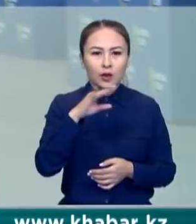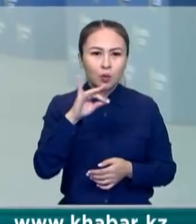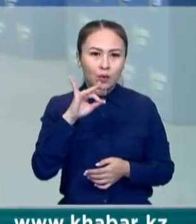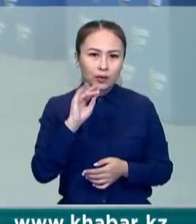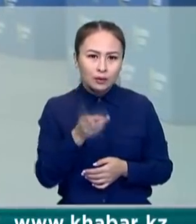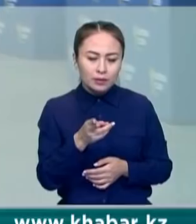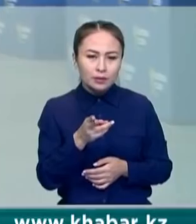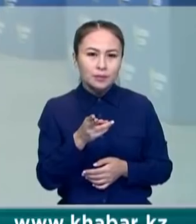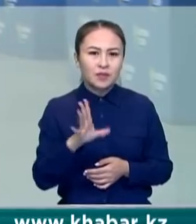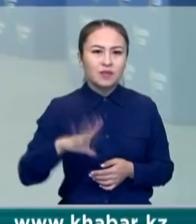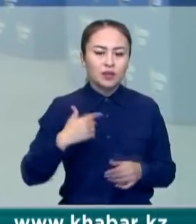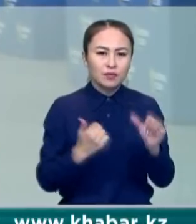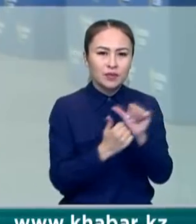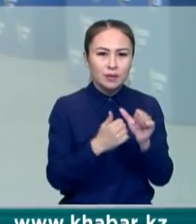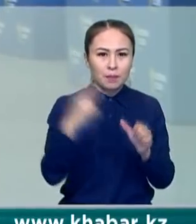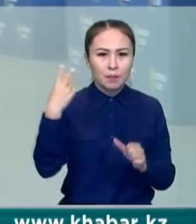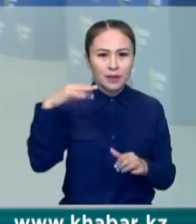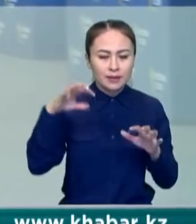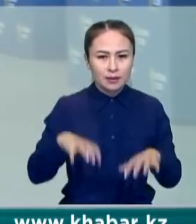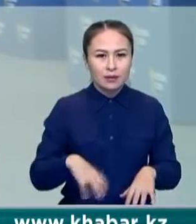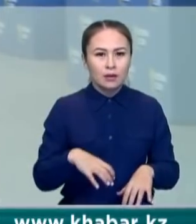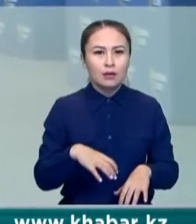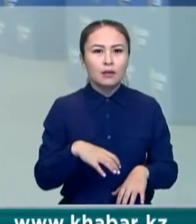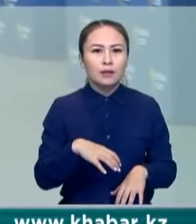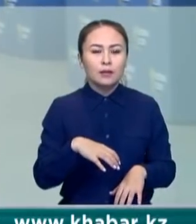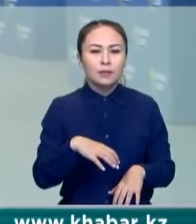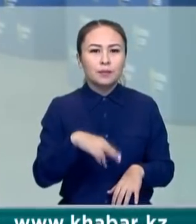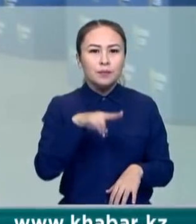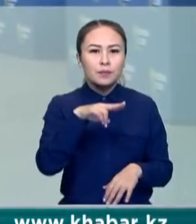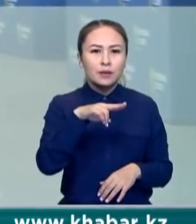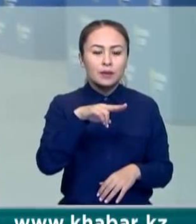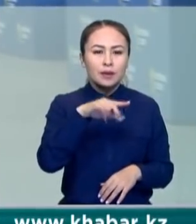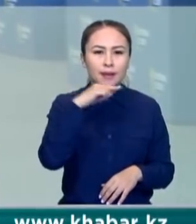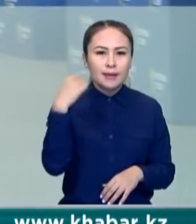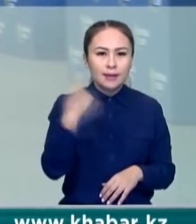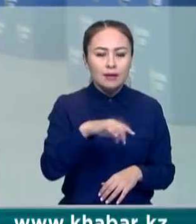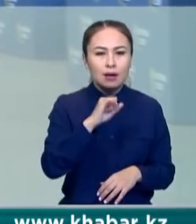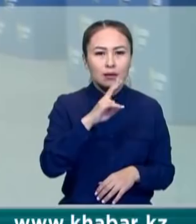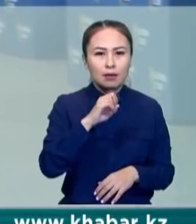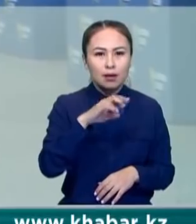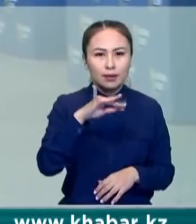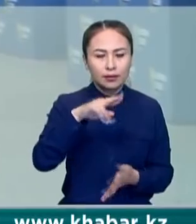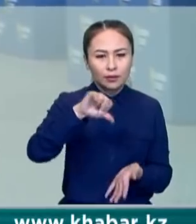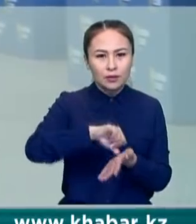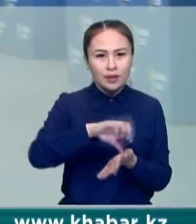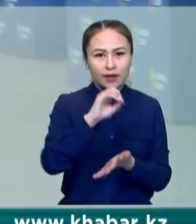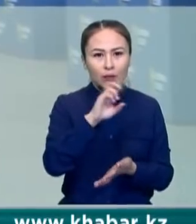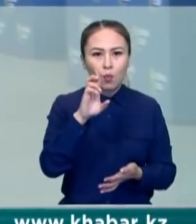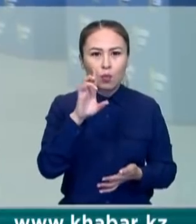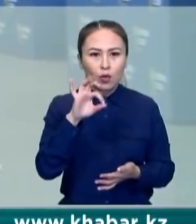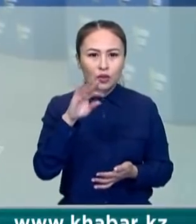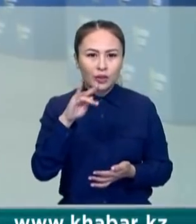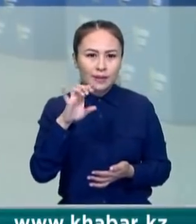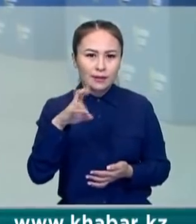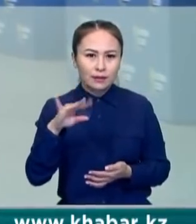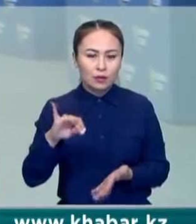Карнеги қорының вице-президенті Эван Фигенбом және Пир ресейлік аналитикалық орталығының төрағасы Евгений Бужинский